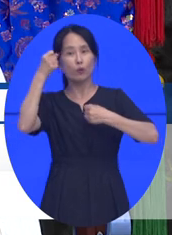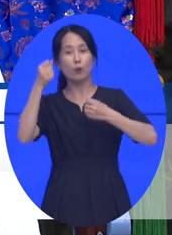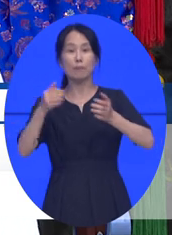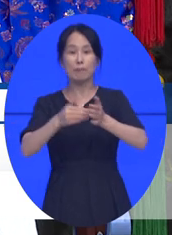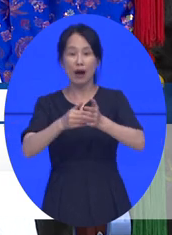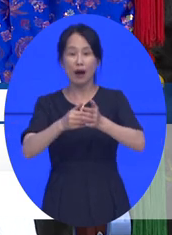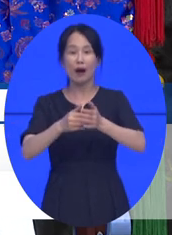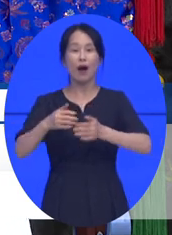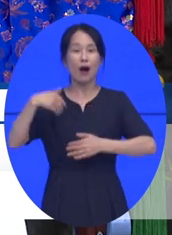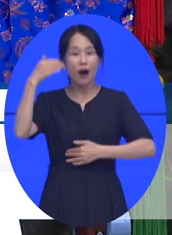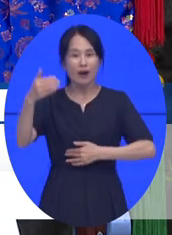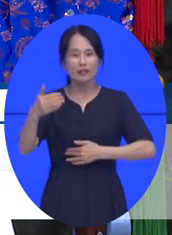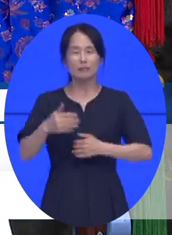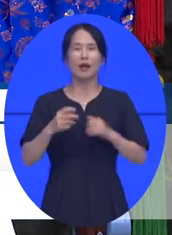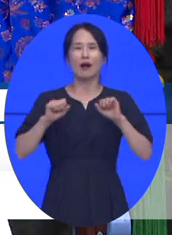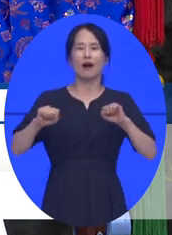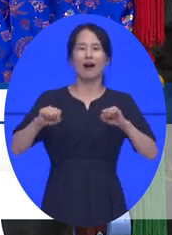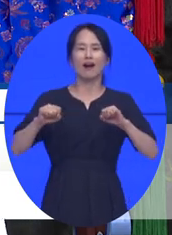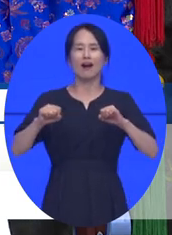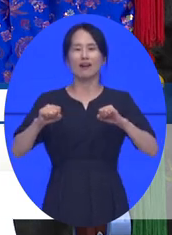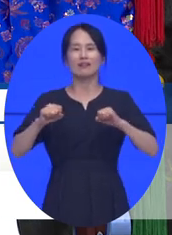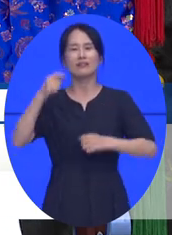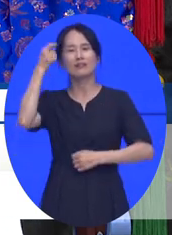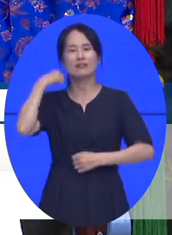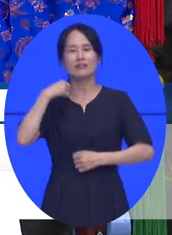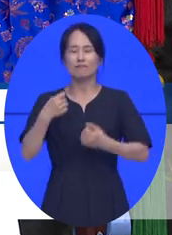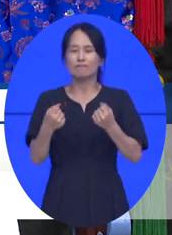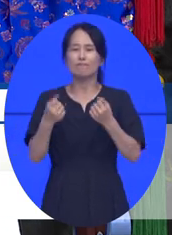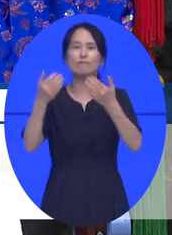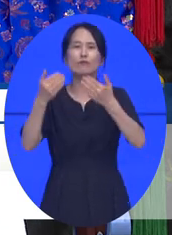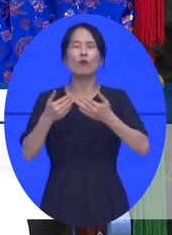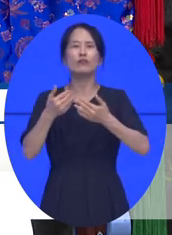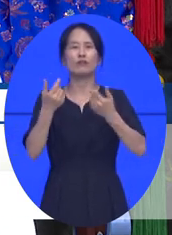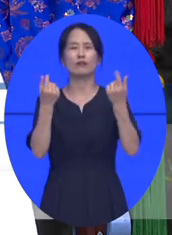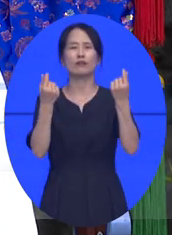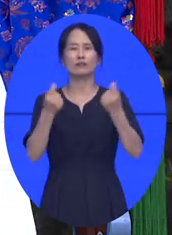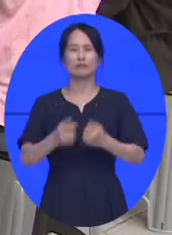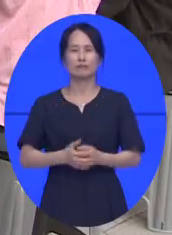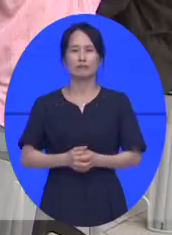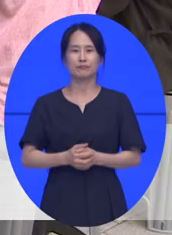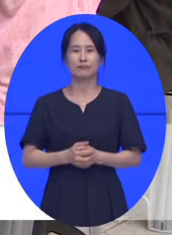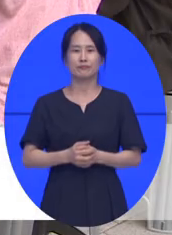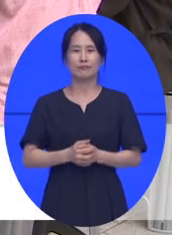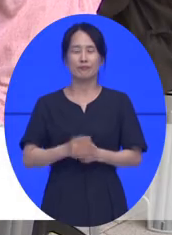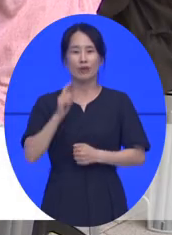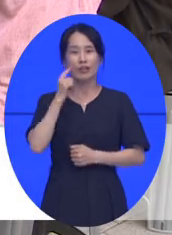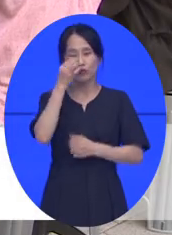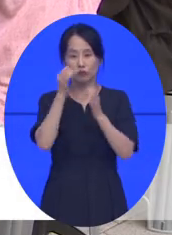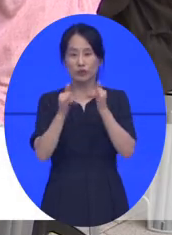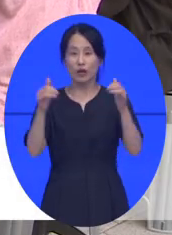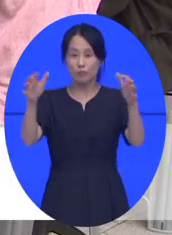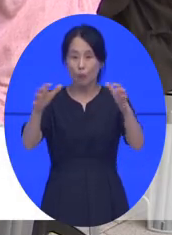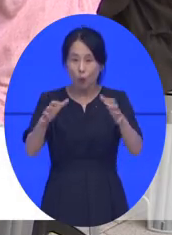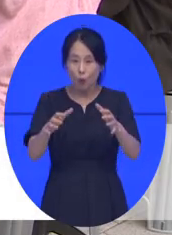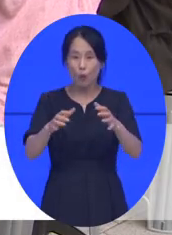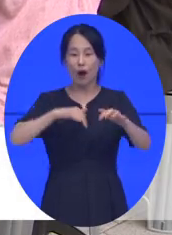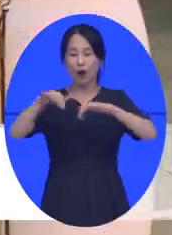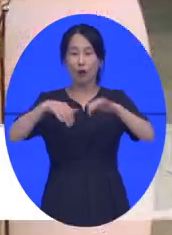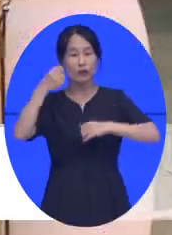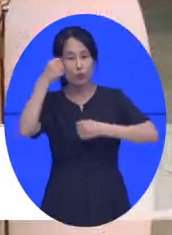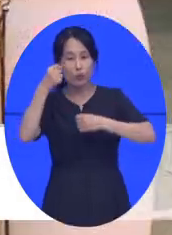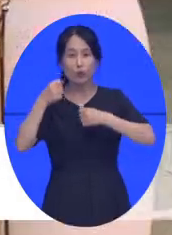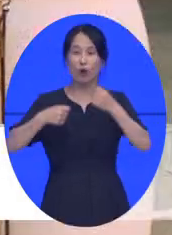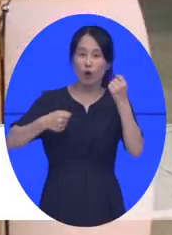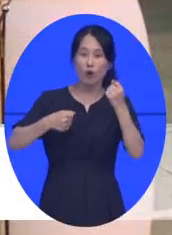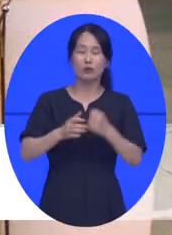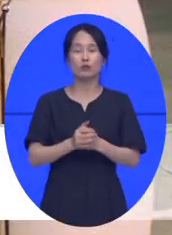나니까 아 그래 이게 살아있는 거지 그런 에너지를 얻는 것 같아요. 도내 예술인들을 모집해 거리 공연